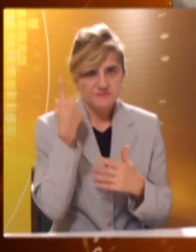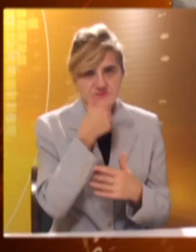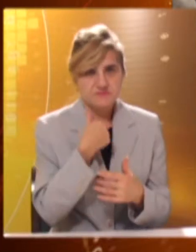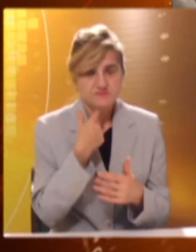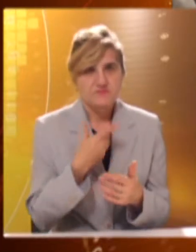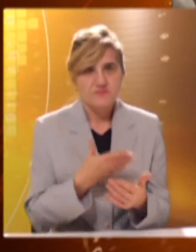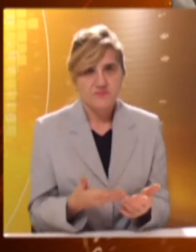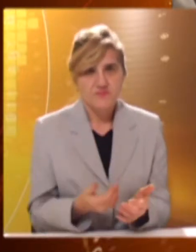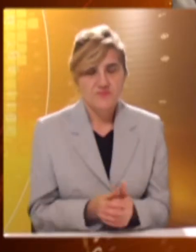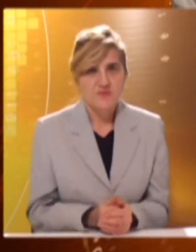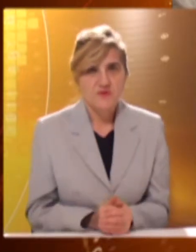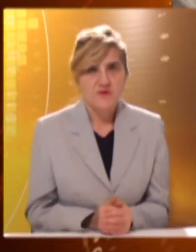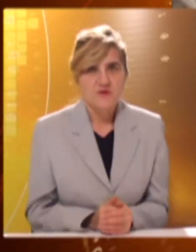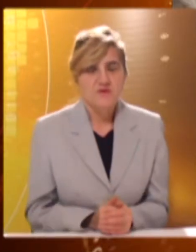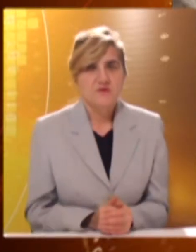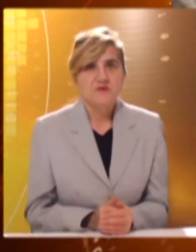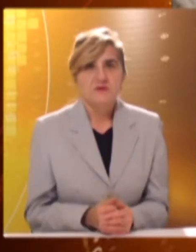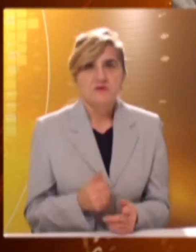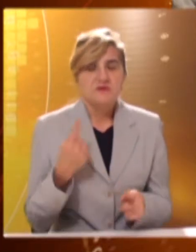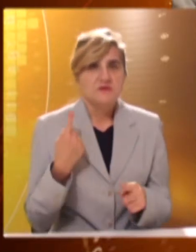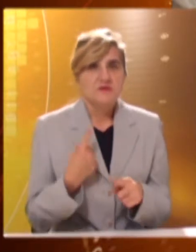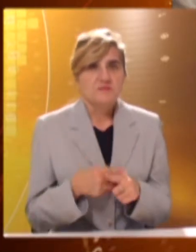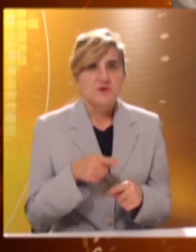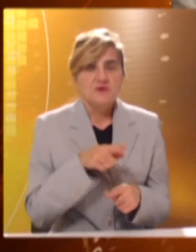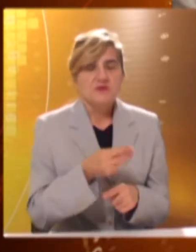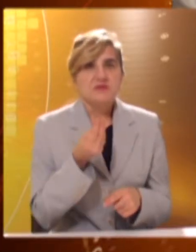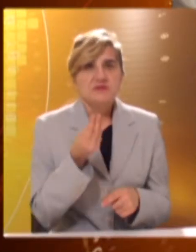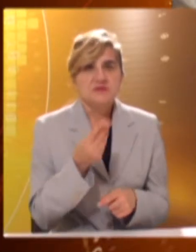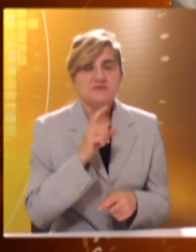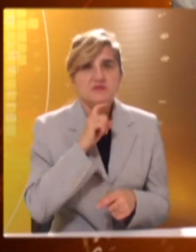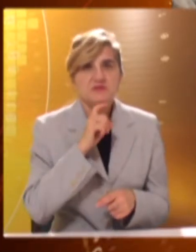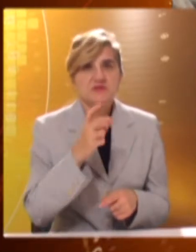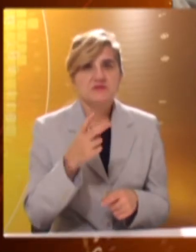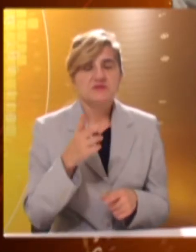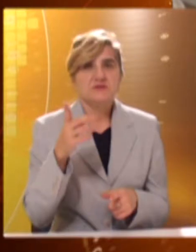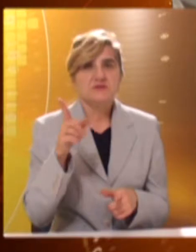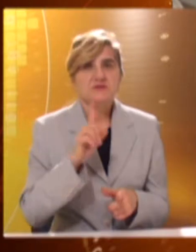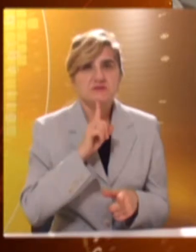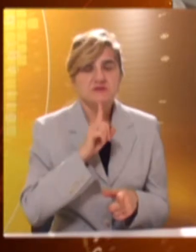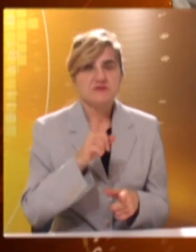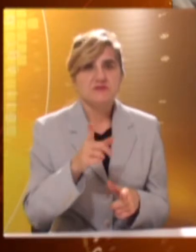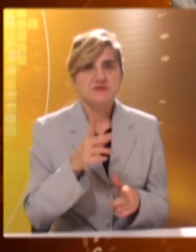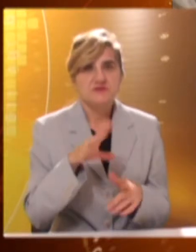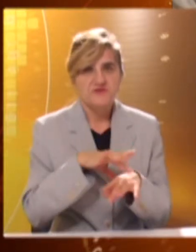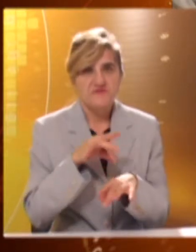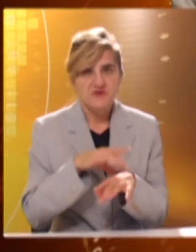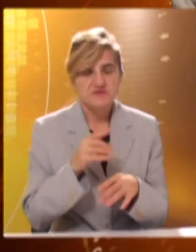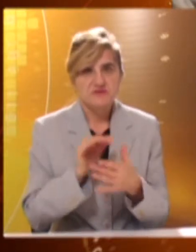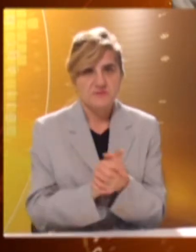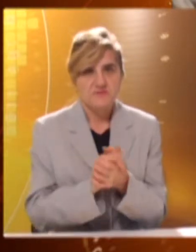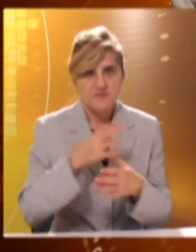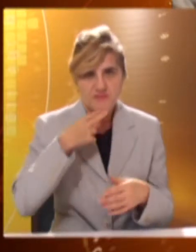bitno, zašto se Švajcarska angažovala? Zato što Švajcarska i Srbija imaju potpisano partnerstvo, migraciono partnerstvo, bilateralni sporazum